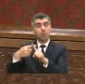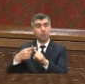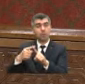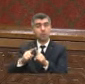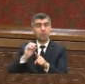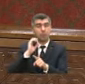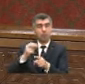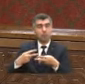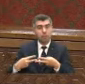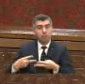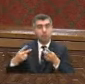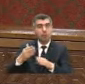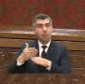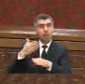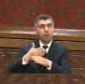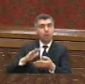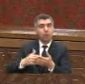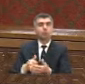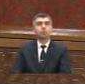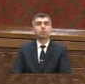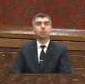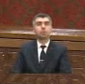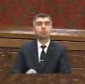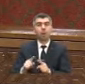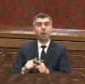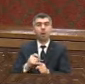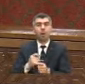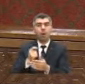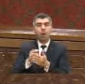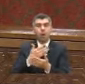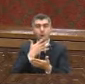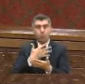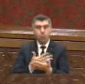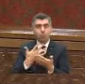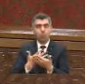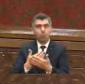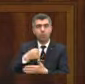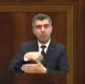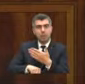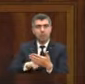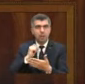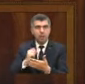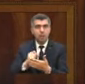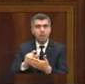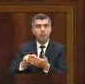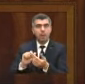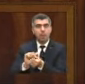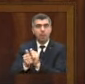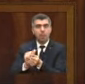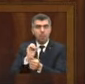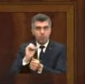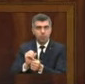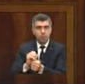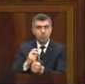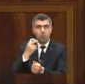تم إصدارها من قبل ذلك والمتعلقة بفئة العدول، بفئة القوابل، بالمروضين الطبيين، بالمرشدين